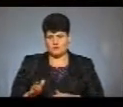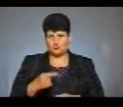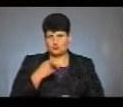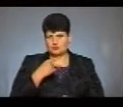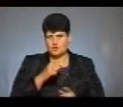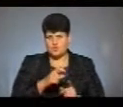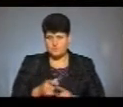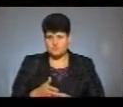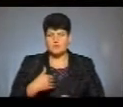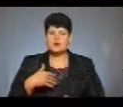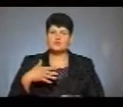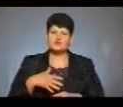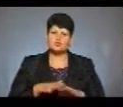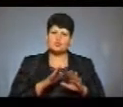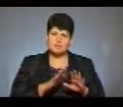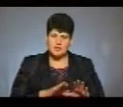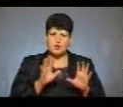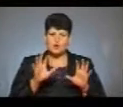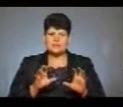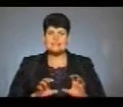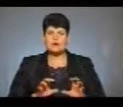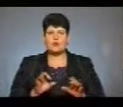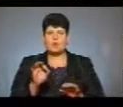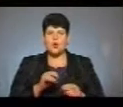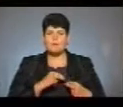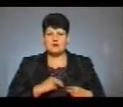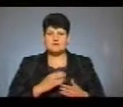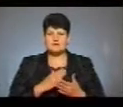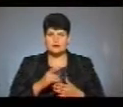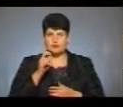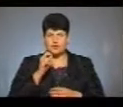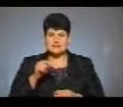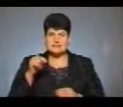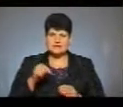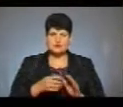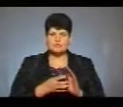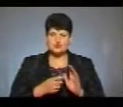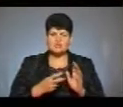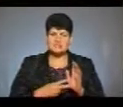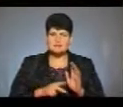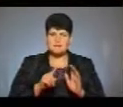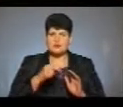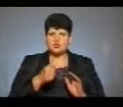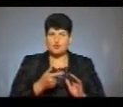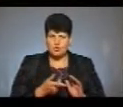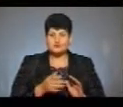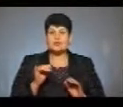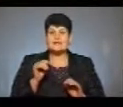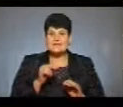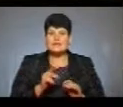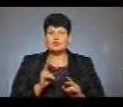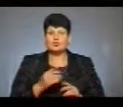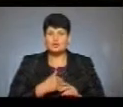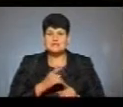що ми розуміємо, так, Кодекс законів про працю діє в Україні ще з 1971 року. І саме прихильники його